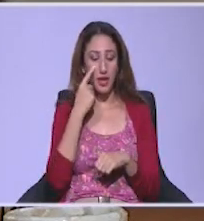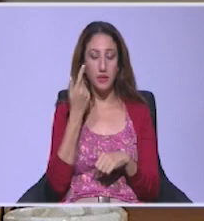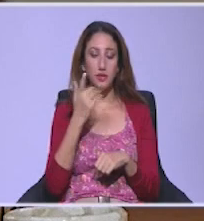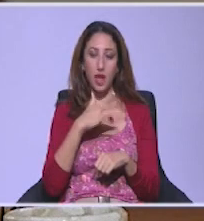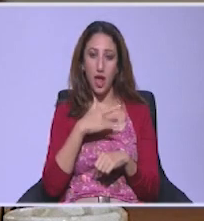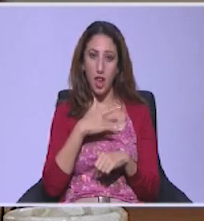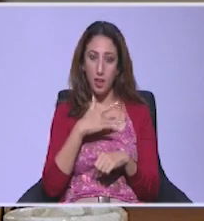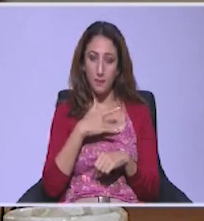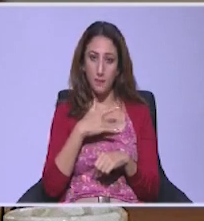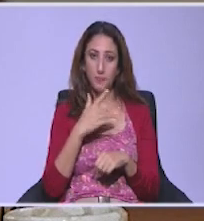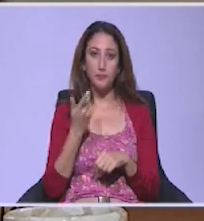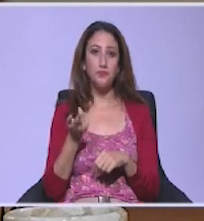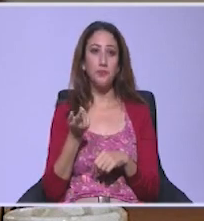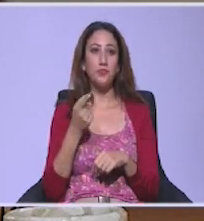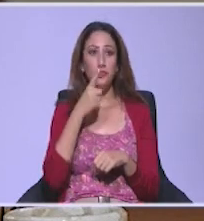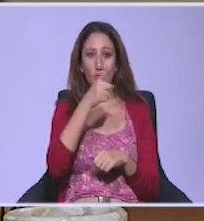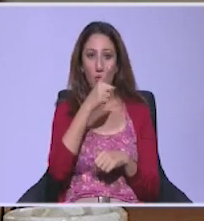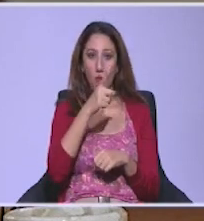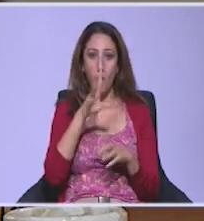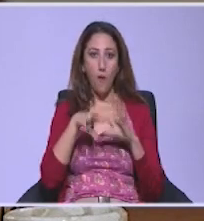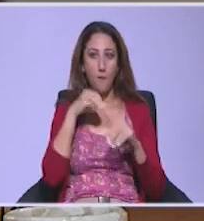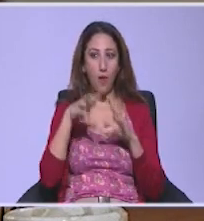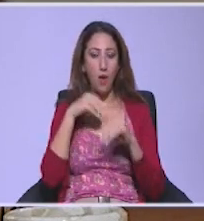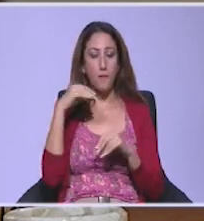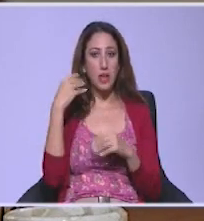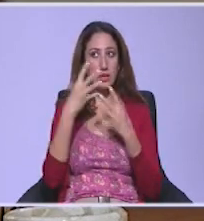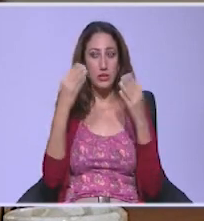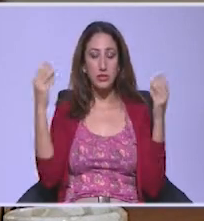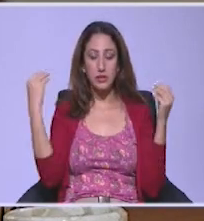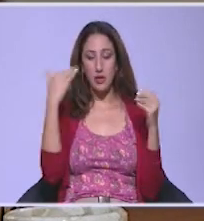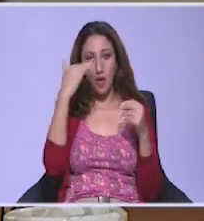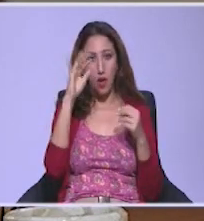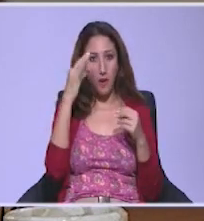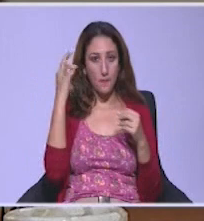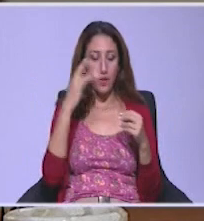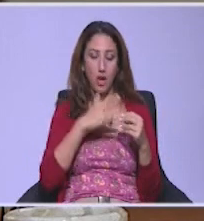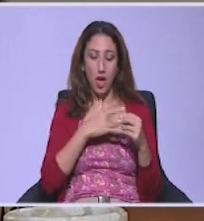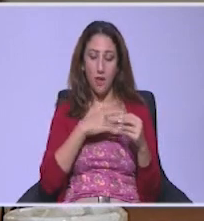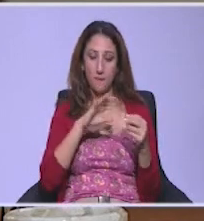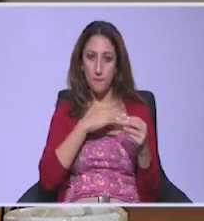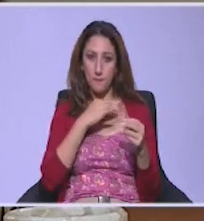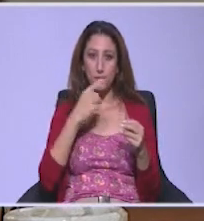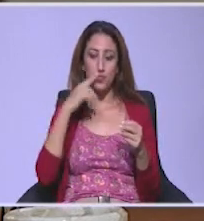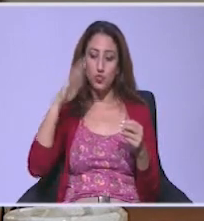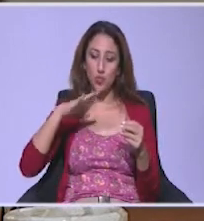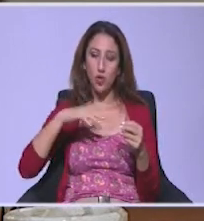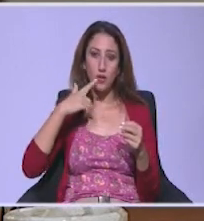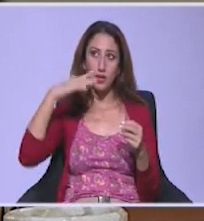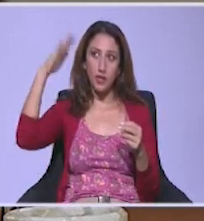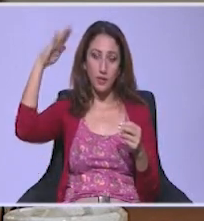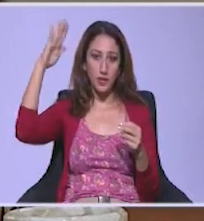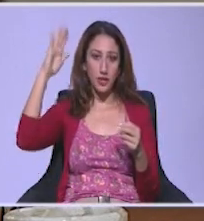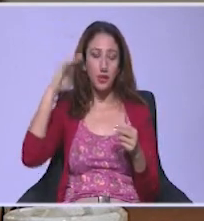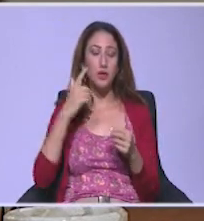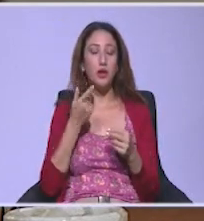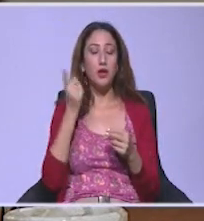القلب. احنا عاملين اكبر حمله لاجراء عمليات القلب للاطفال والكبار بالاشتراك مع جمعيه